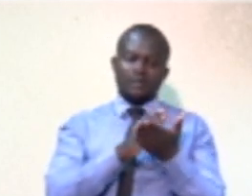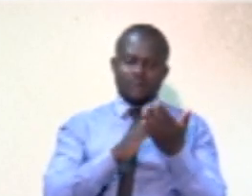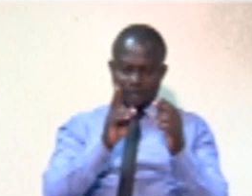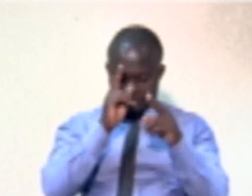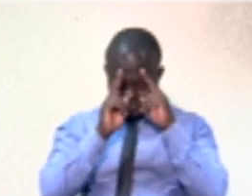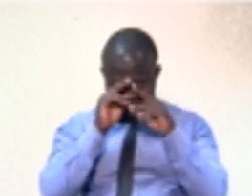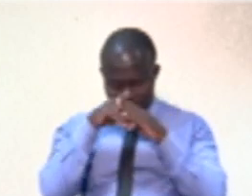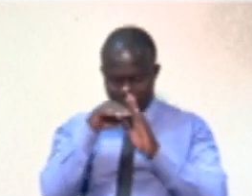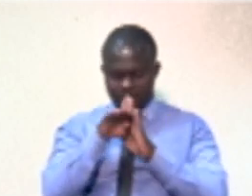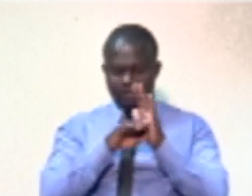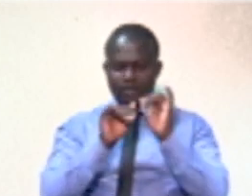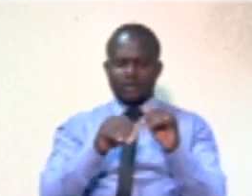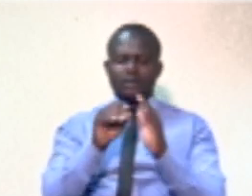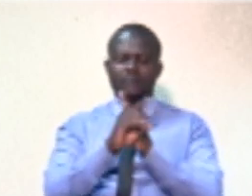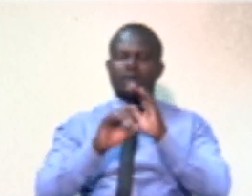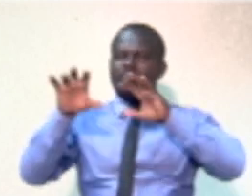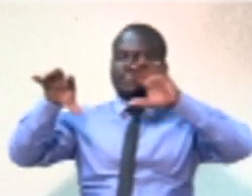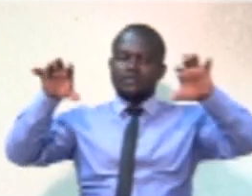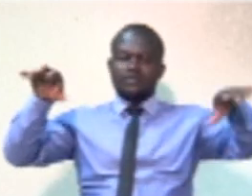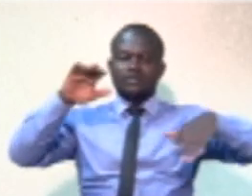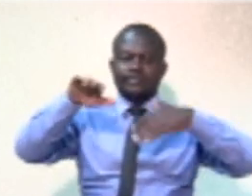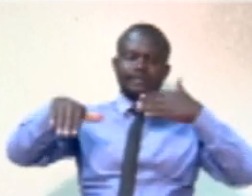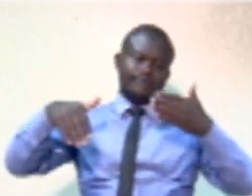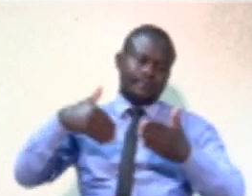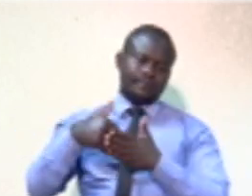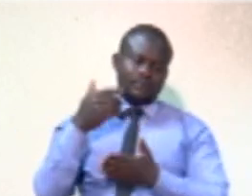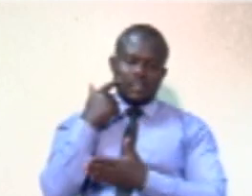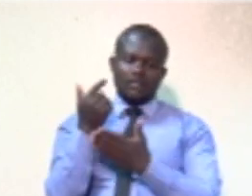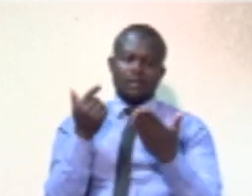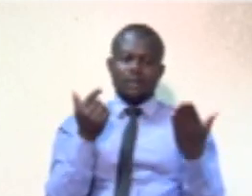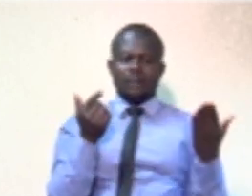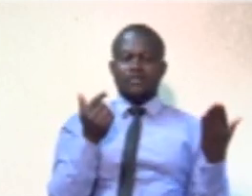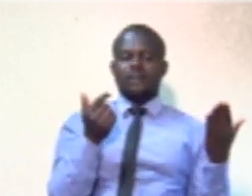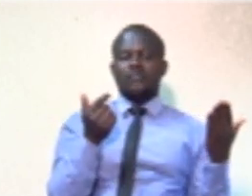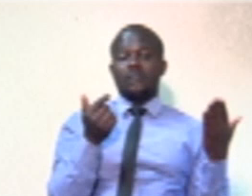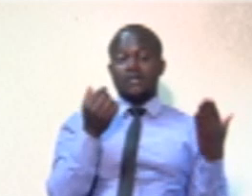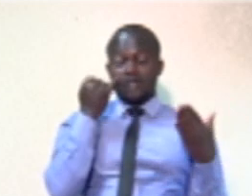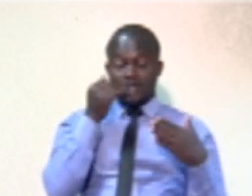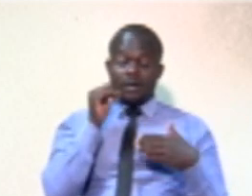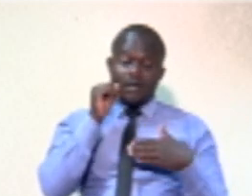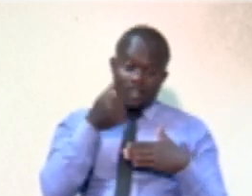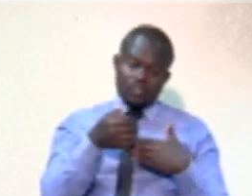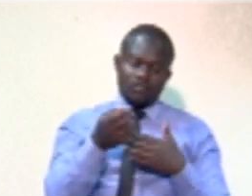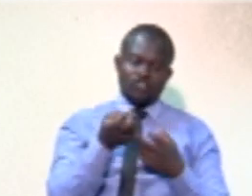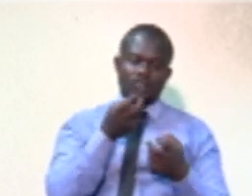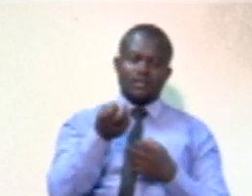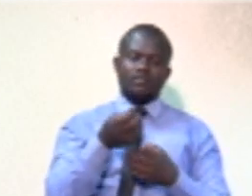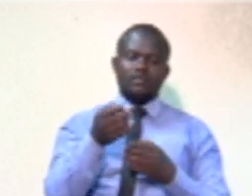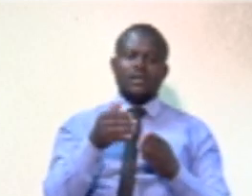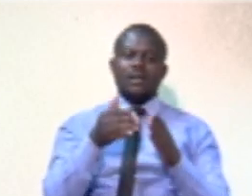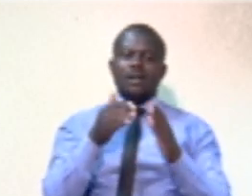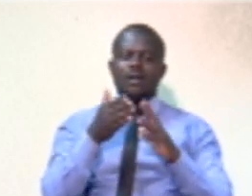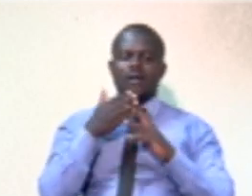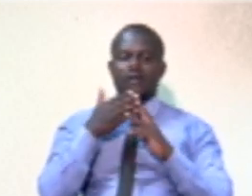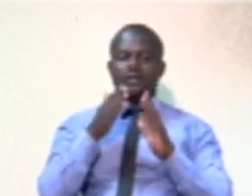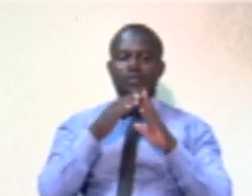Iyo bari muri gahunda ya guma mu karere nabyo nuko. Ubu rero ubw'ejo ingendo zifunguwe hagati y'umujyi wa